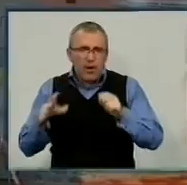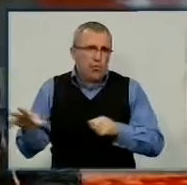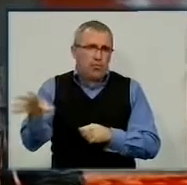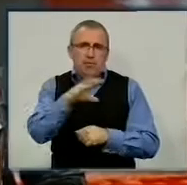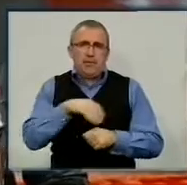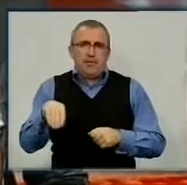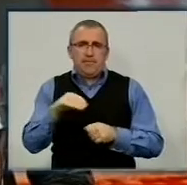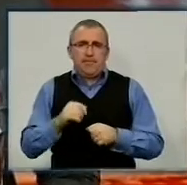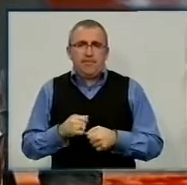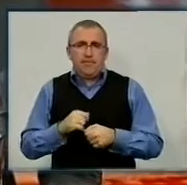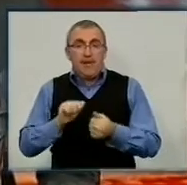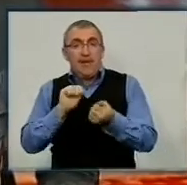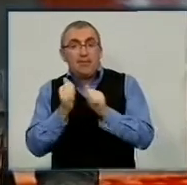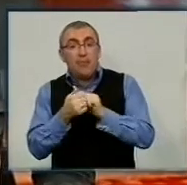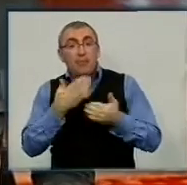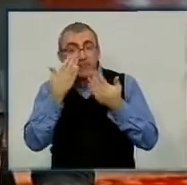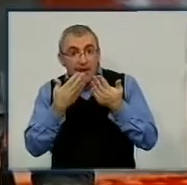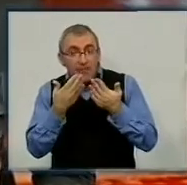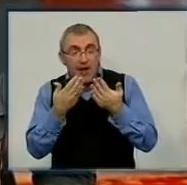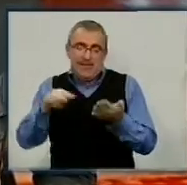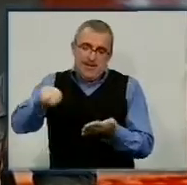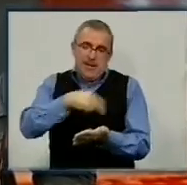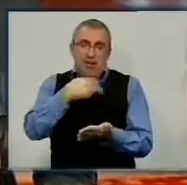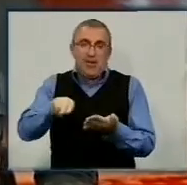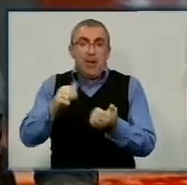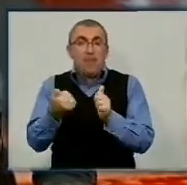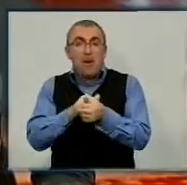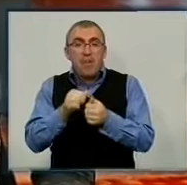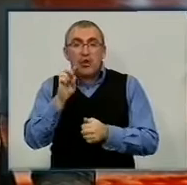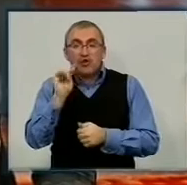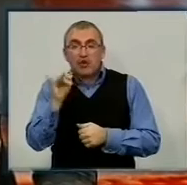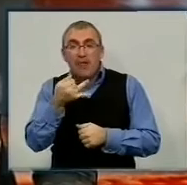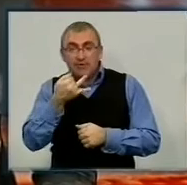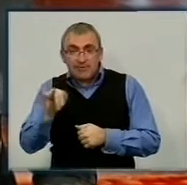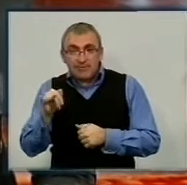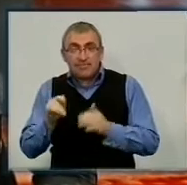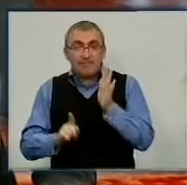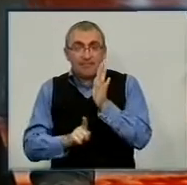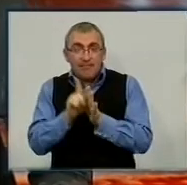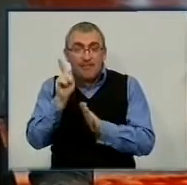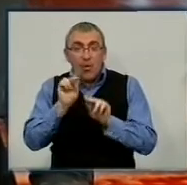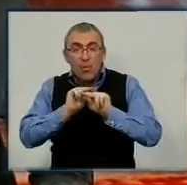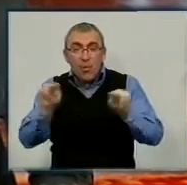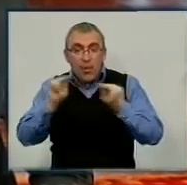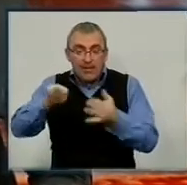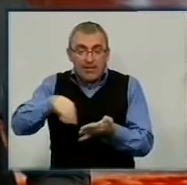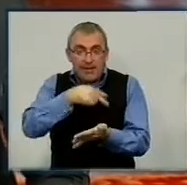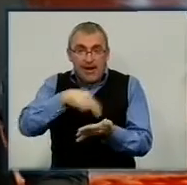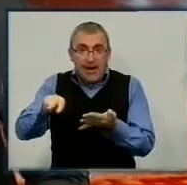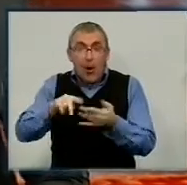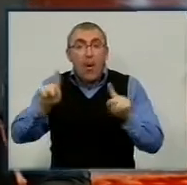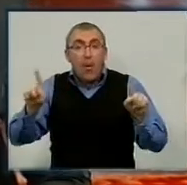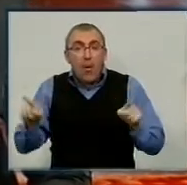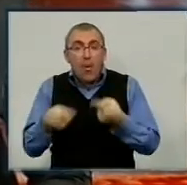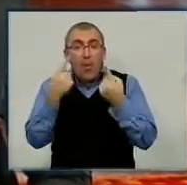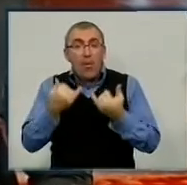подарунками замість читати танцюють в Кіровограді в бібліотеці Чижевського влаштували безкоштовний урок танцю майстер-клас організували